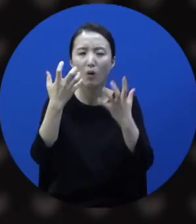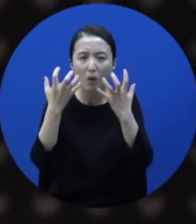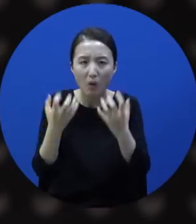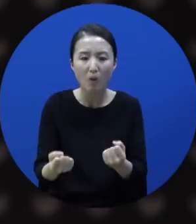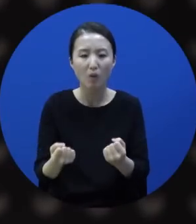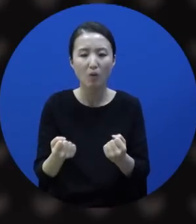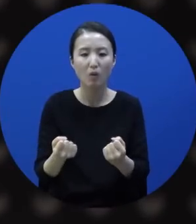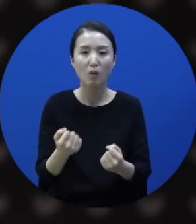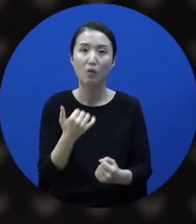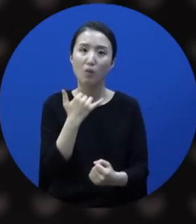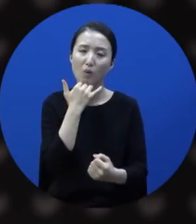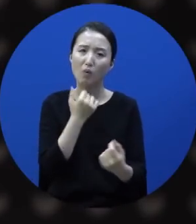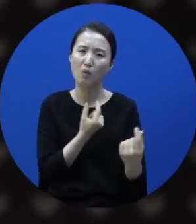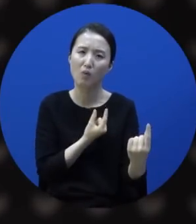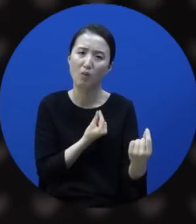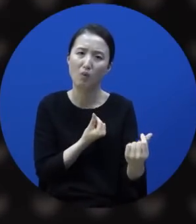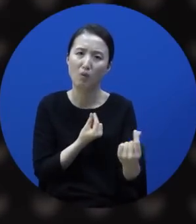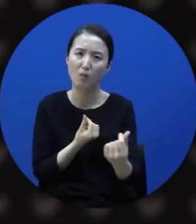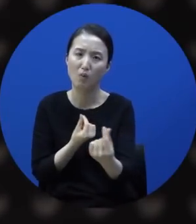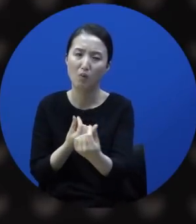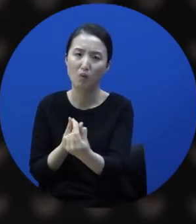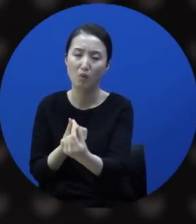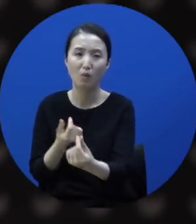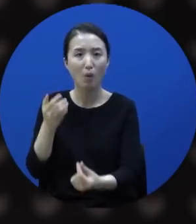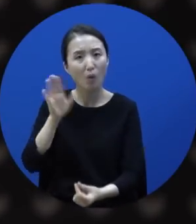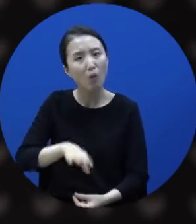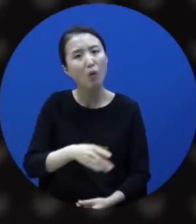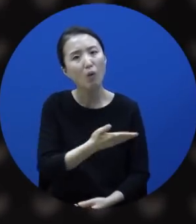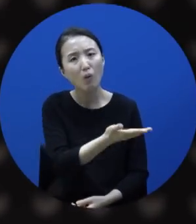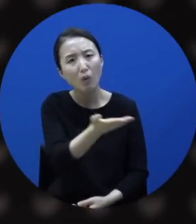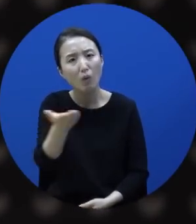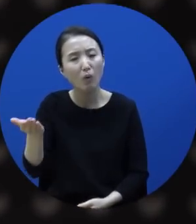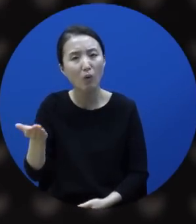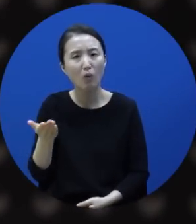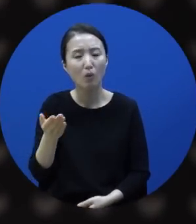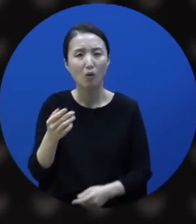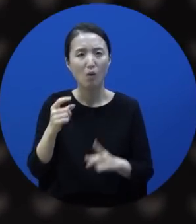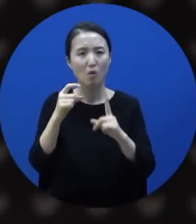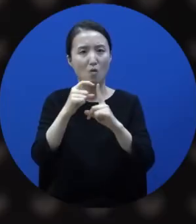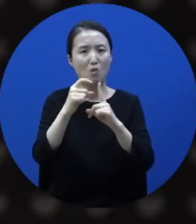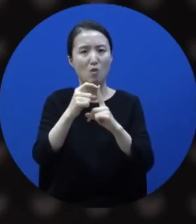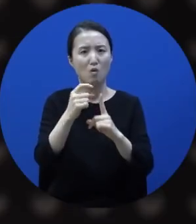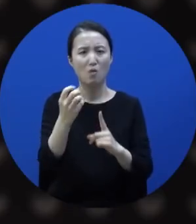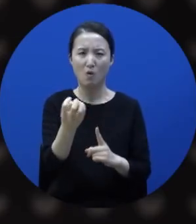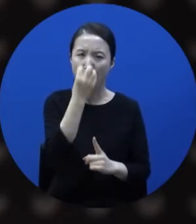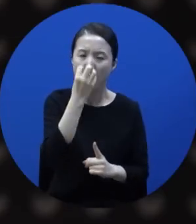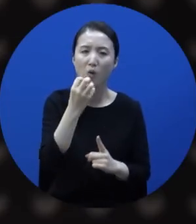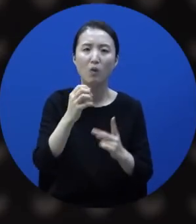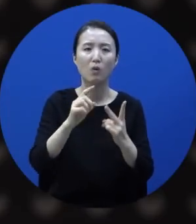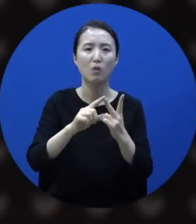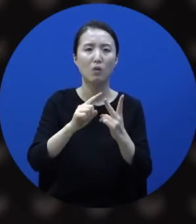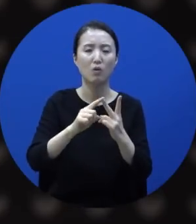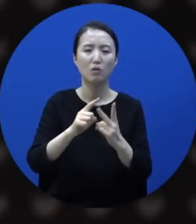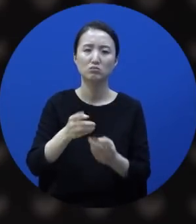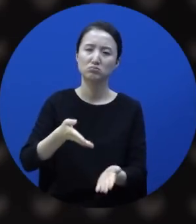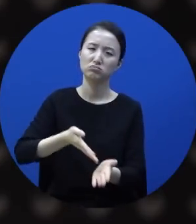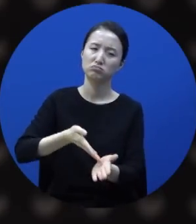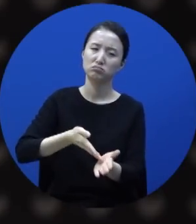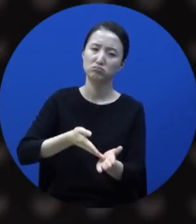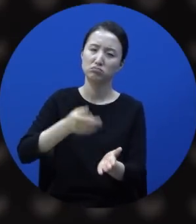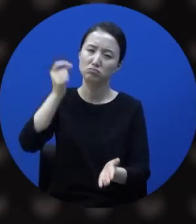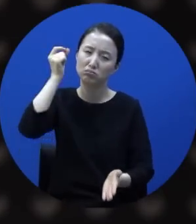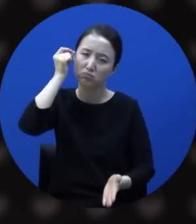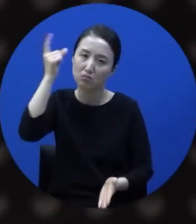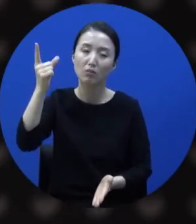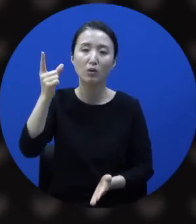나이를 먹었는데 뭐지? 이 친구들은 어디서 이런 걸 생각하게 됐고 이런 걸 경험하게 됐지? 근데 알고 보니까 그